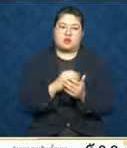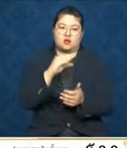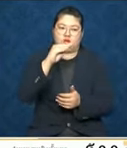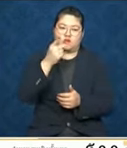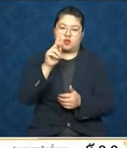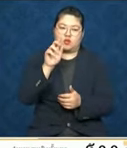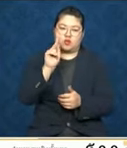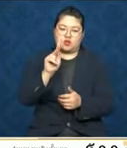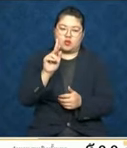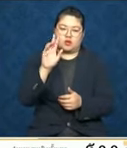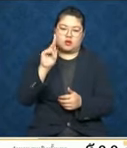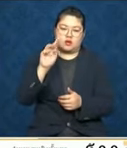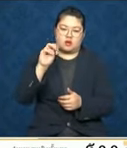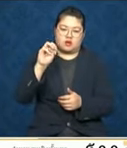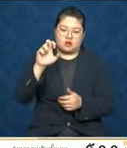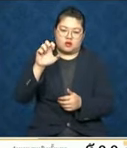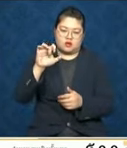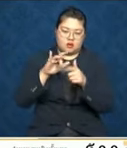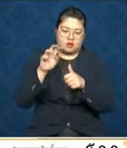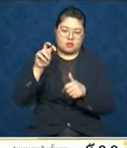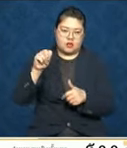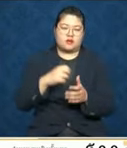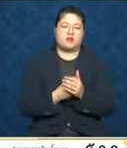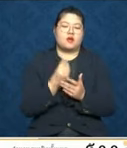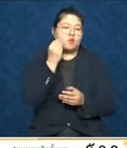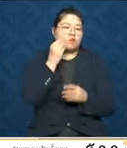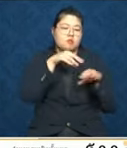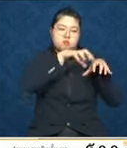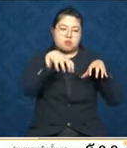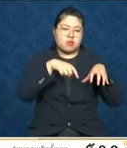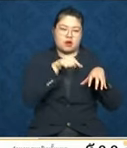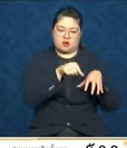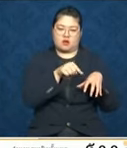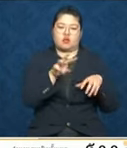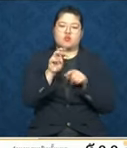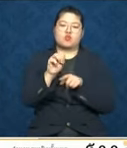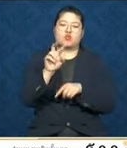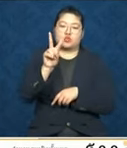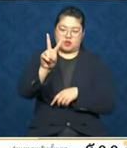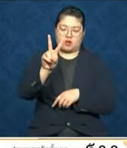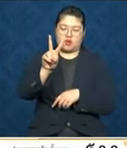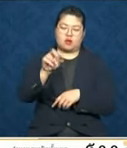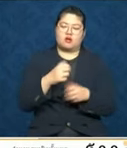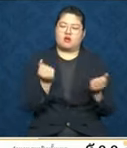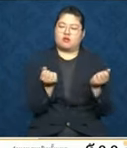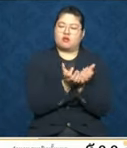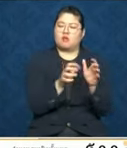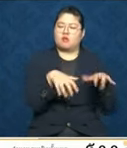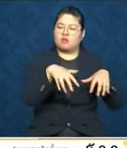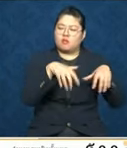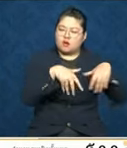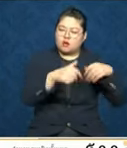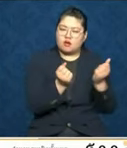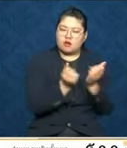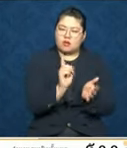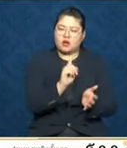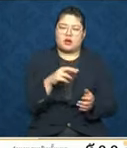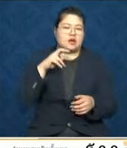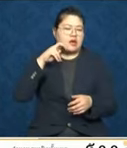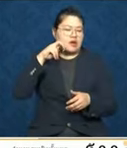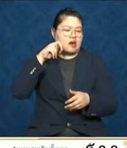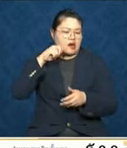พราชัยว่าบ้านโคกเพชรหมู่ที่12ตำบลโคกขมิ้นได้รับความเดือดร้อนเนื่องจากไม่มีระบบประปา